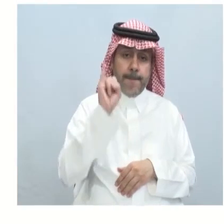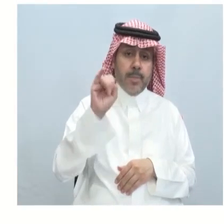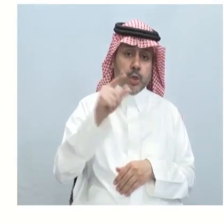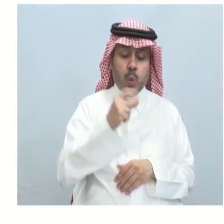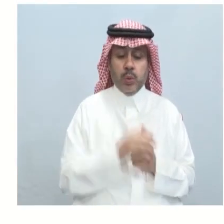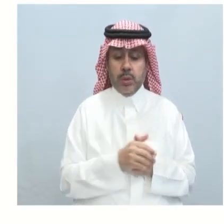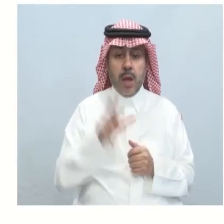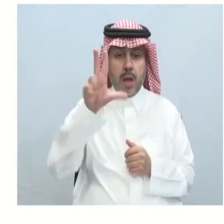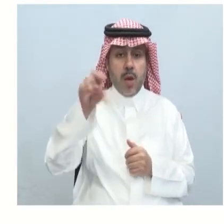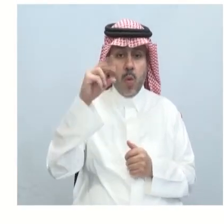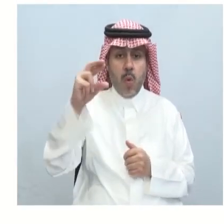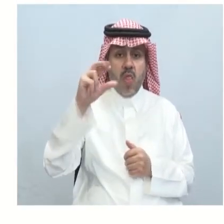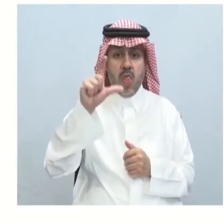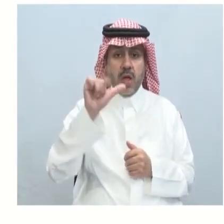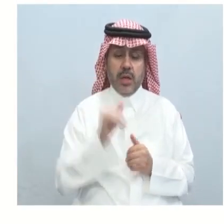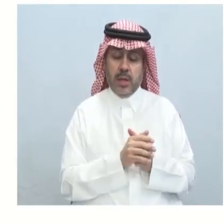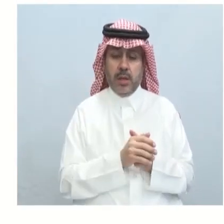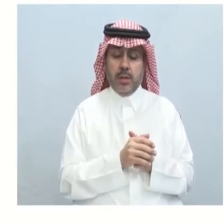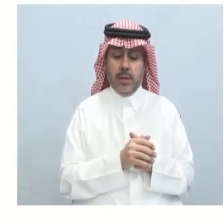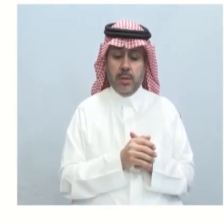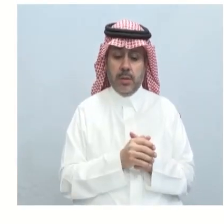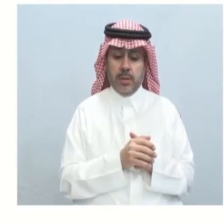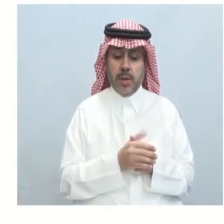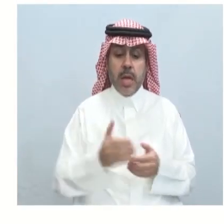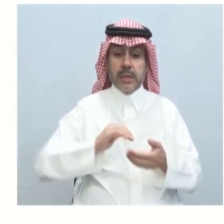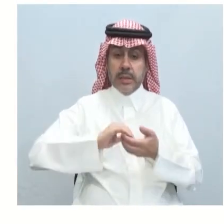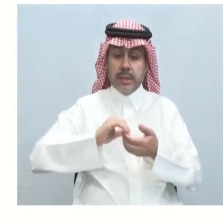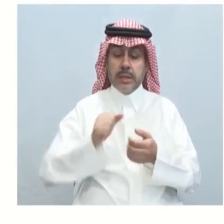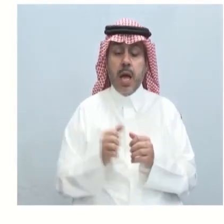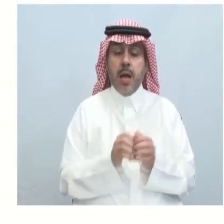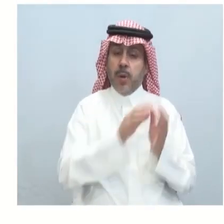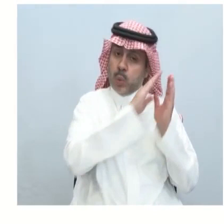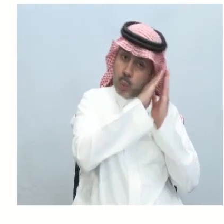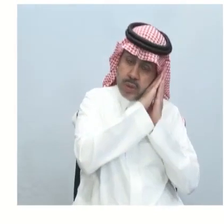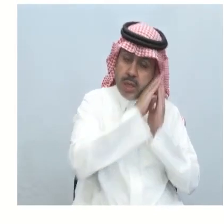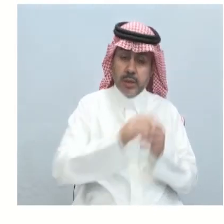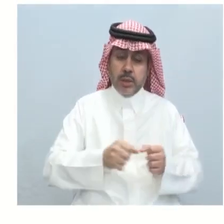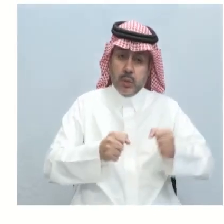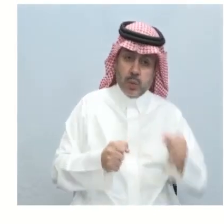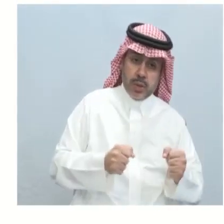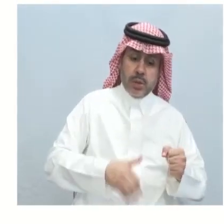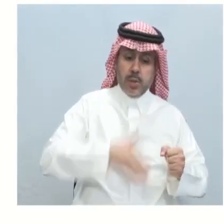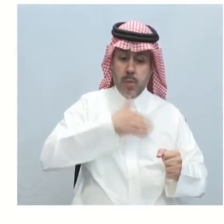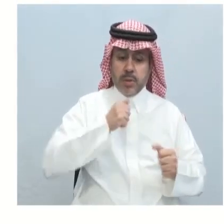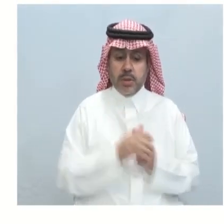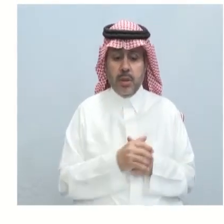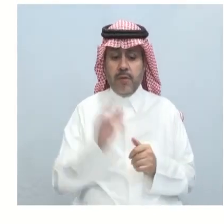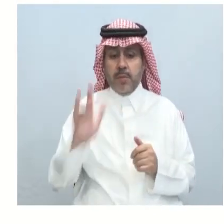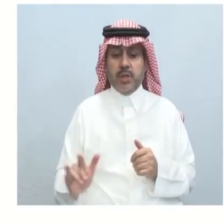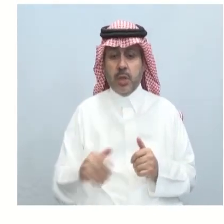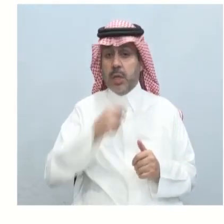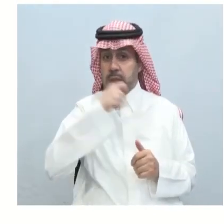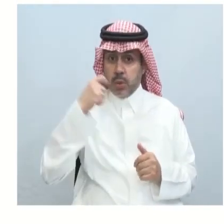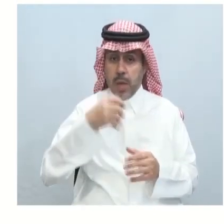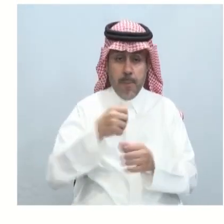صاحب الوساده في مجلس النبي صلى الله عليه وسلم ويحمل سواك ونعليه وطهوره